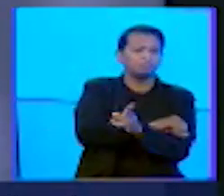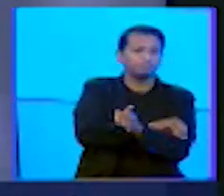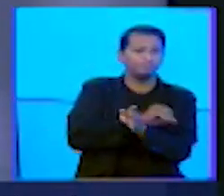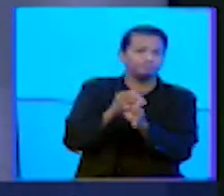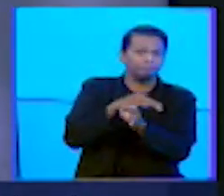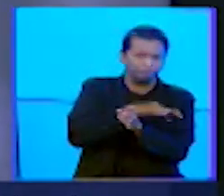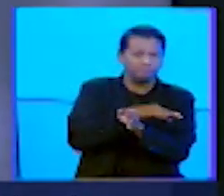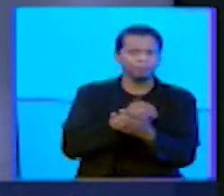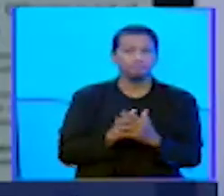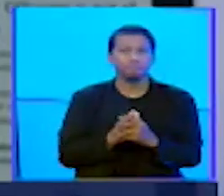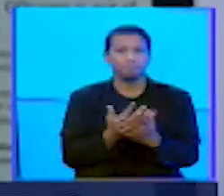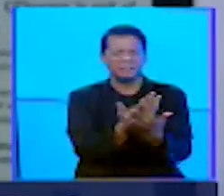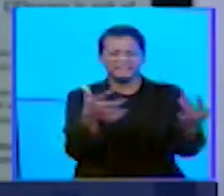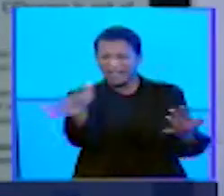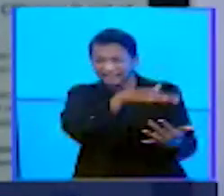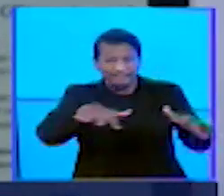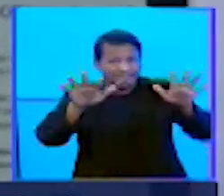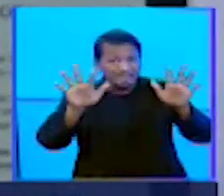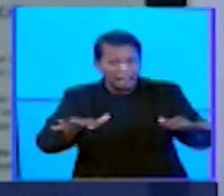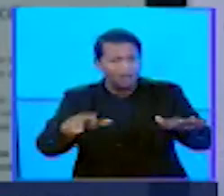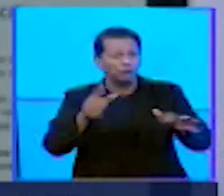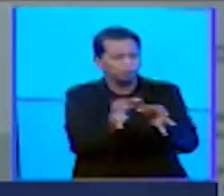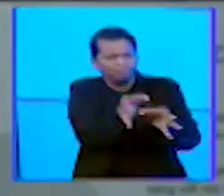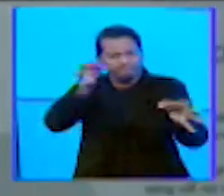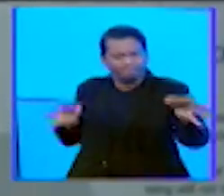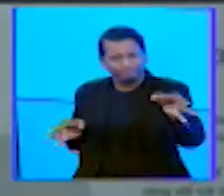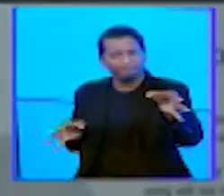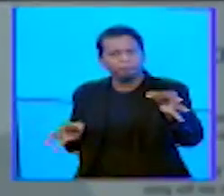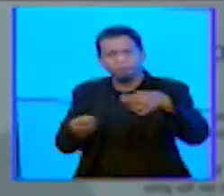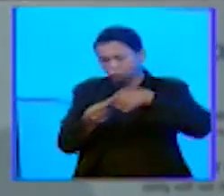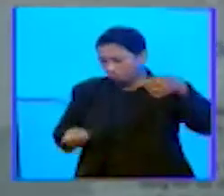Warga lereng Merapi diimbau tidak beraktivitas dalam radius 5 km dari